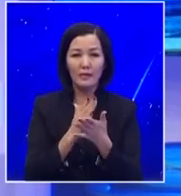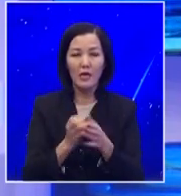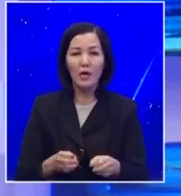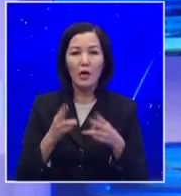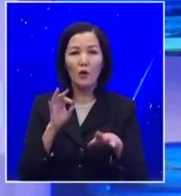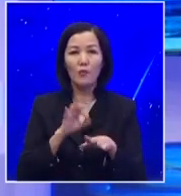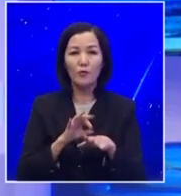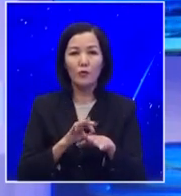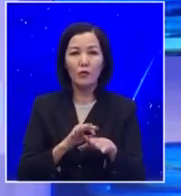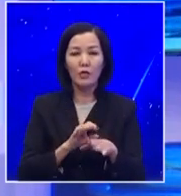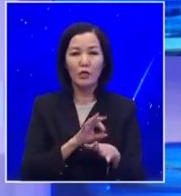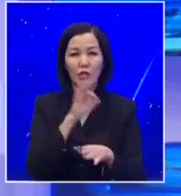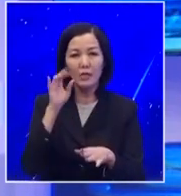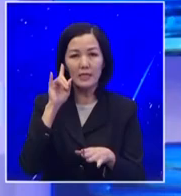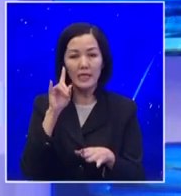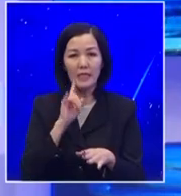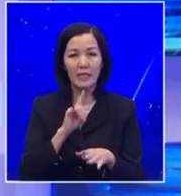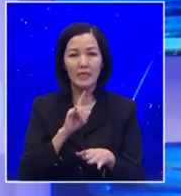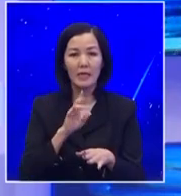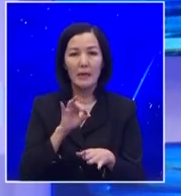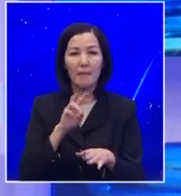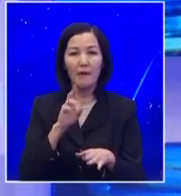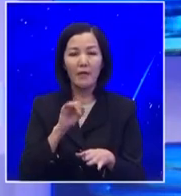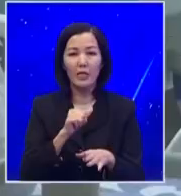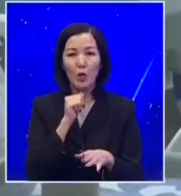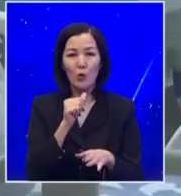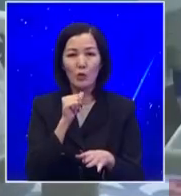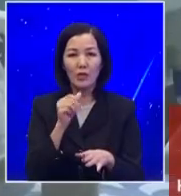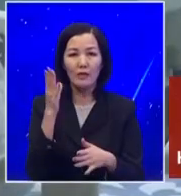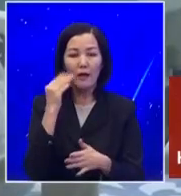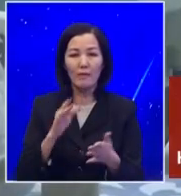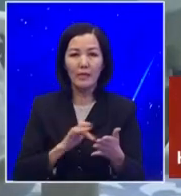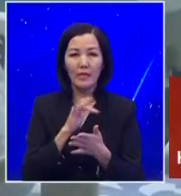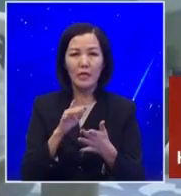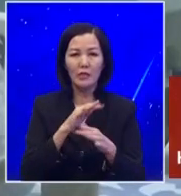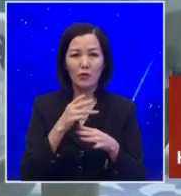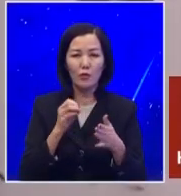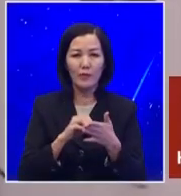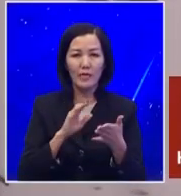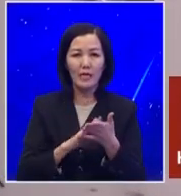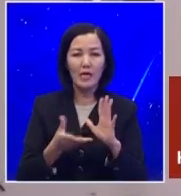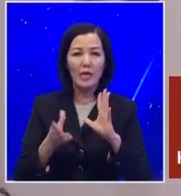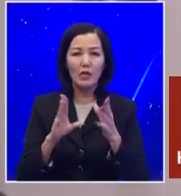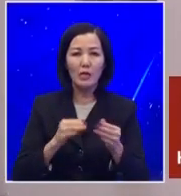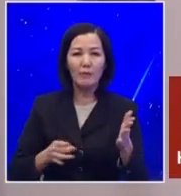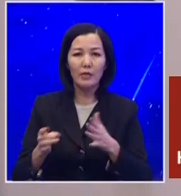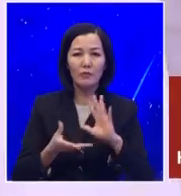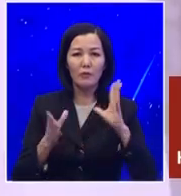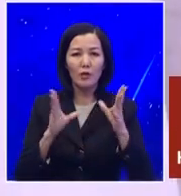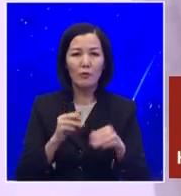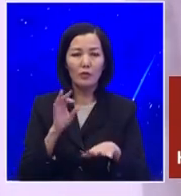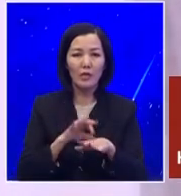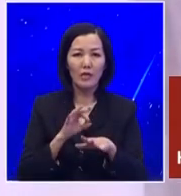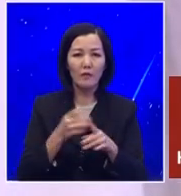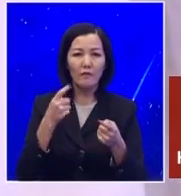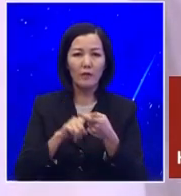дерт мұнан өзге Шығыс Қазақстан, Павлодар, Қостанай облысы мен Алматы қаласында көп тіркелген. Жалпы республика бойынша коронавирус